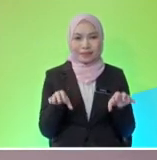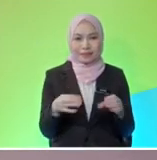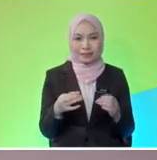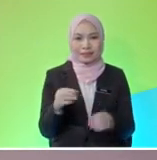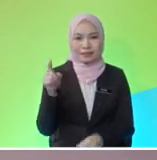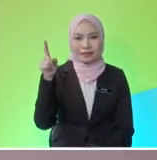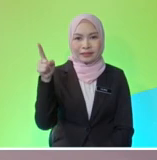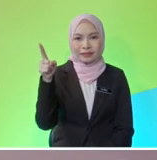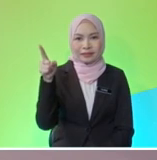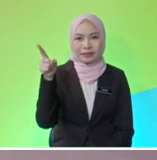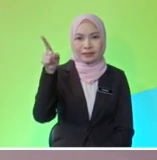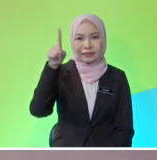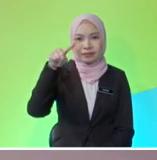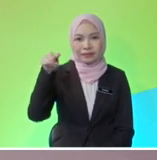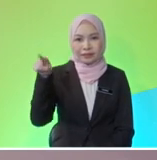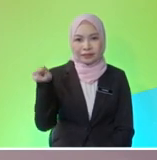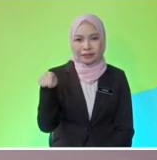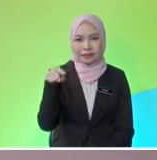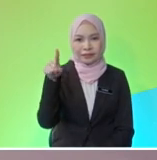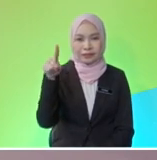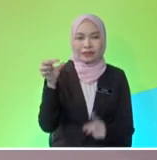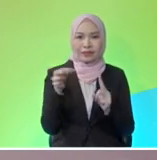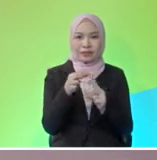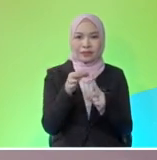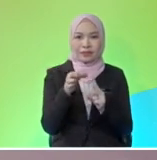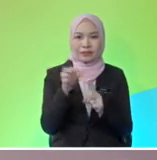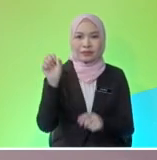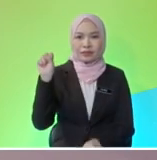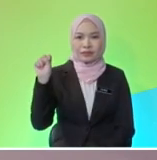buatkan bentuk S. Lepas tu kita tutupkan.